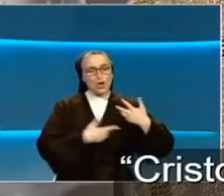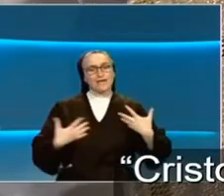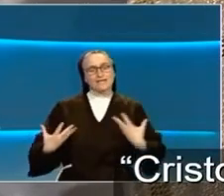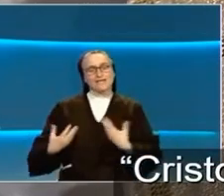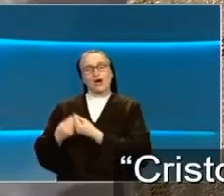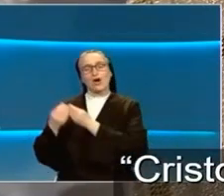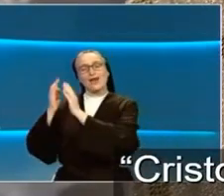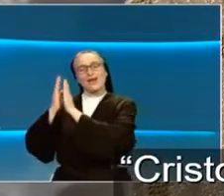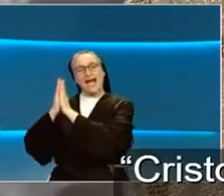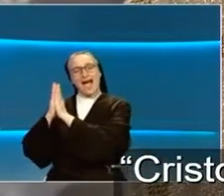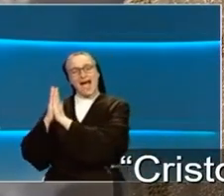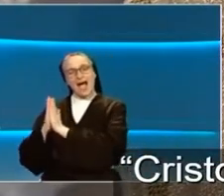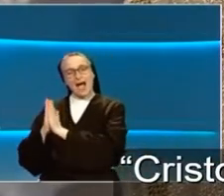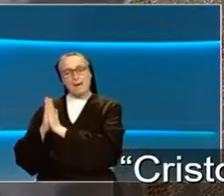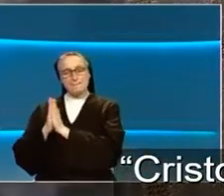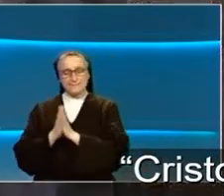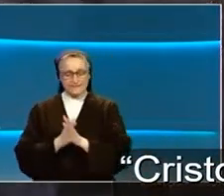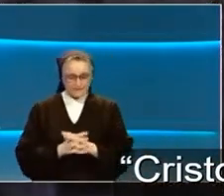Amen.